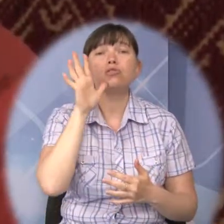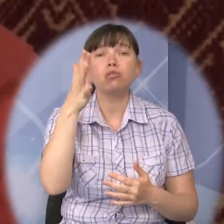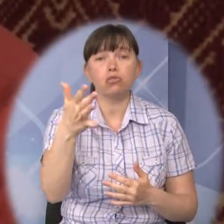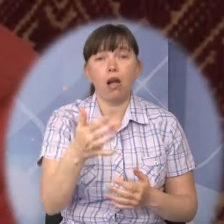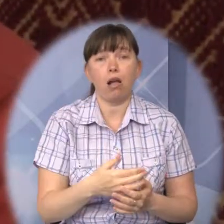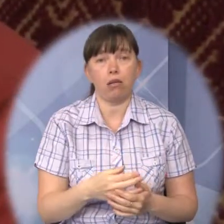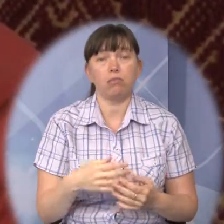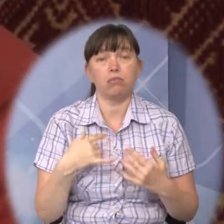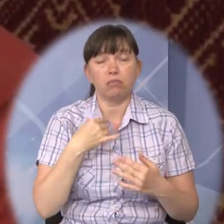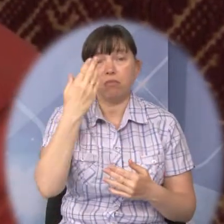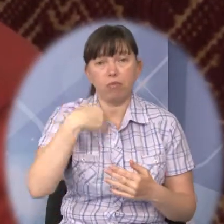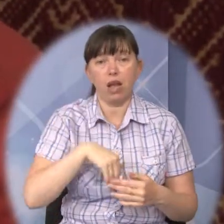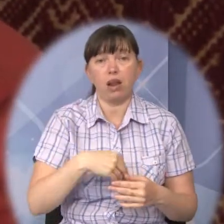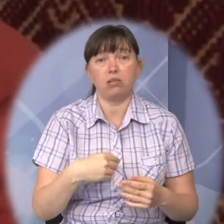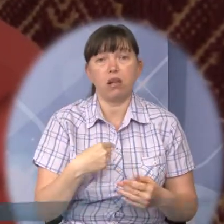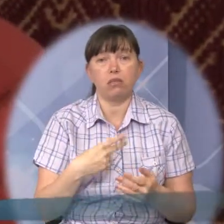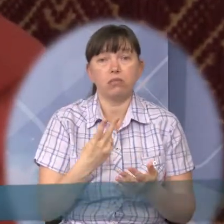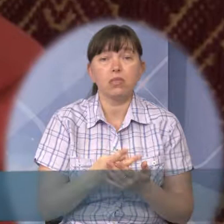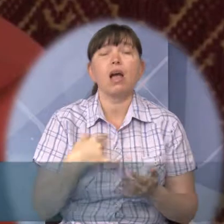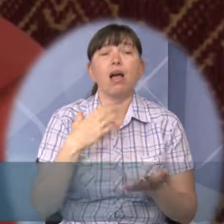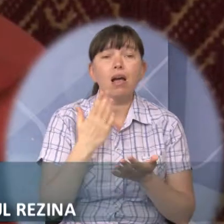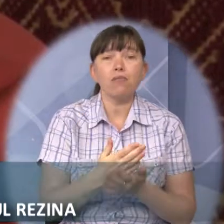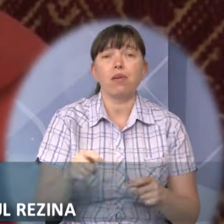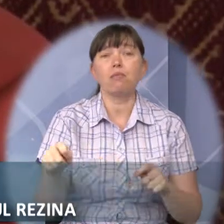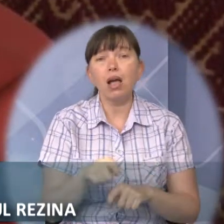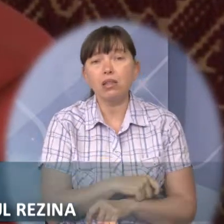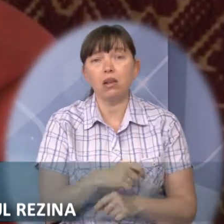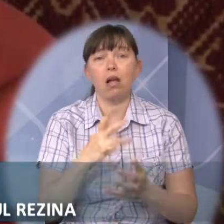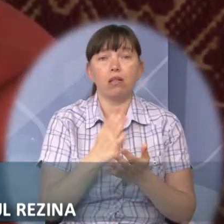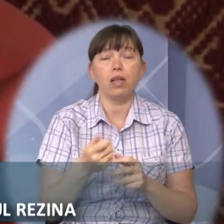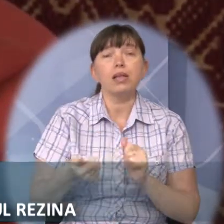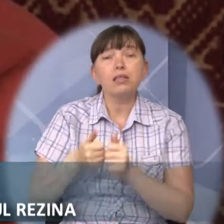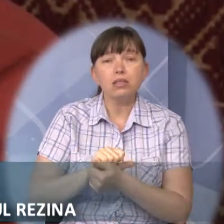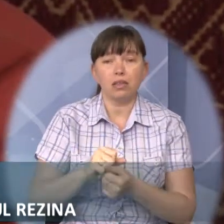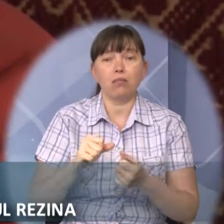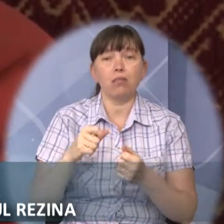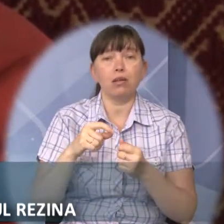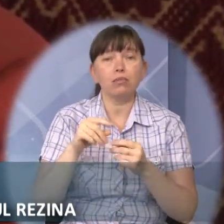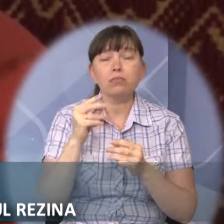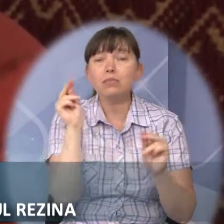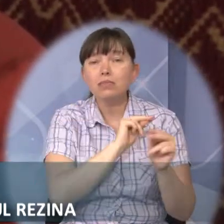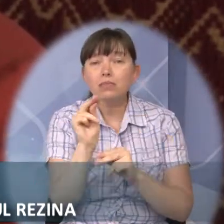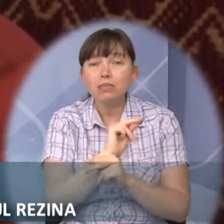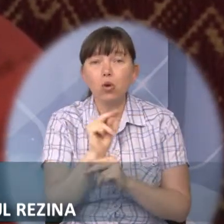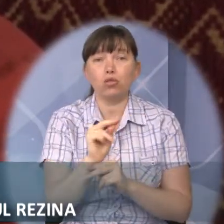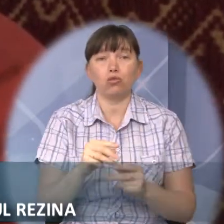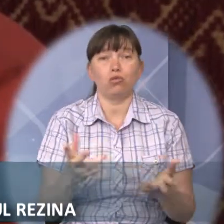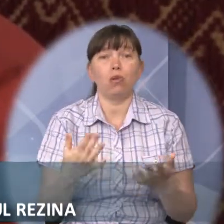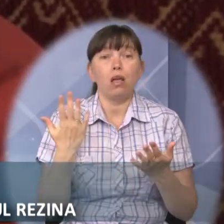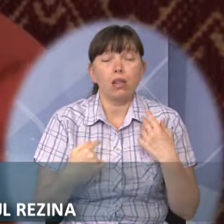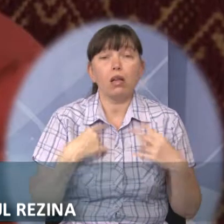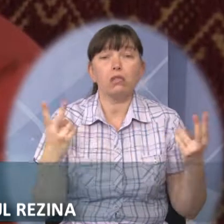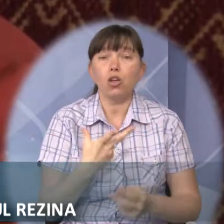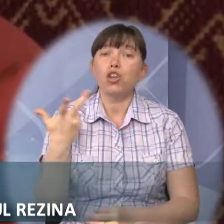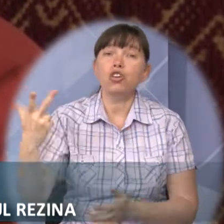am 5 ani de amă de când sunt în organizația asta. Și vin și mă întreabă și mă este ea și îmi schimbă procedurile, îmi face ce ai